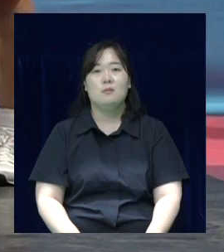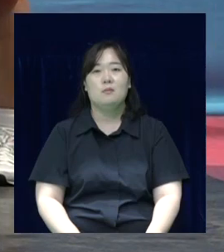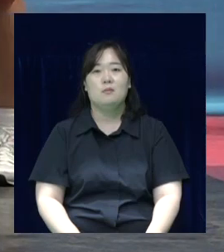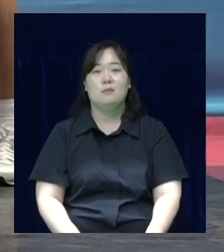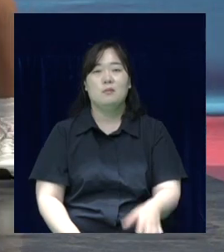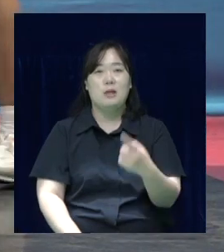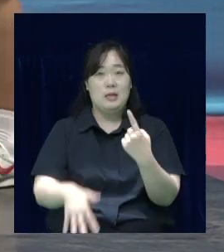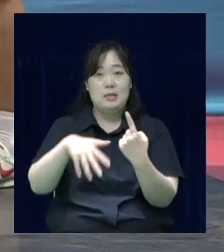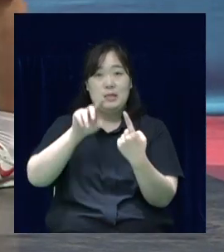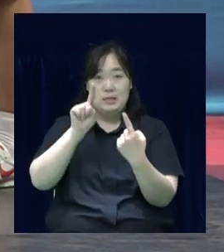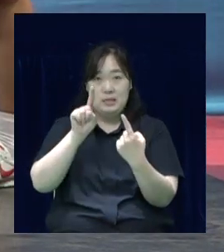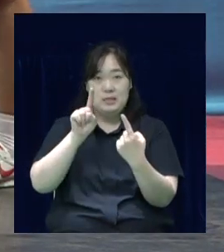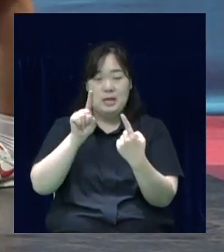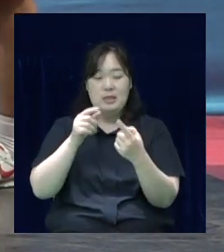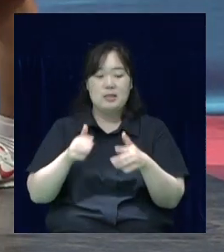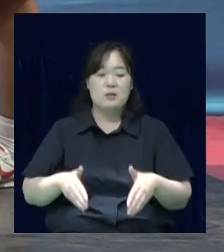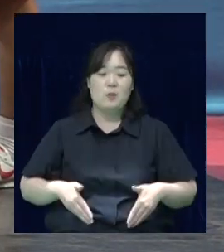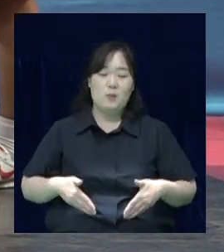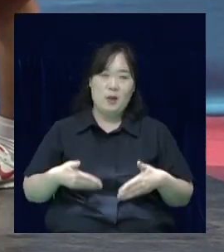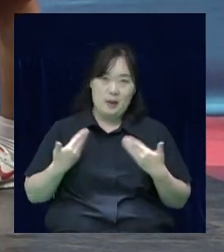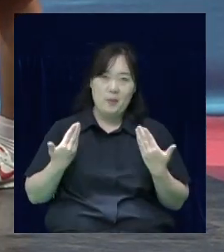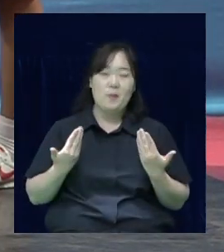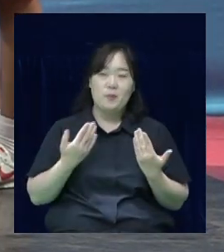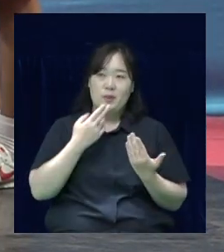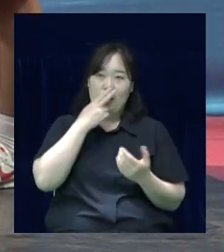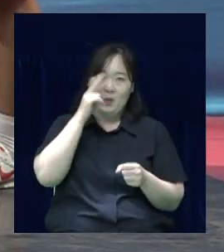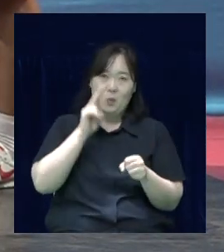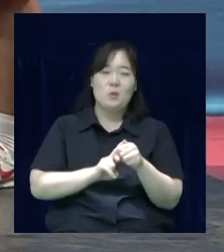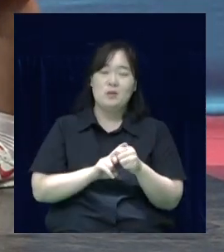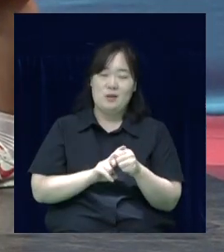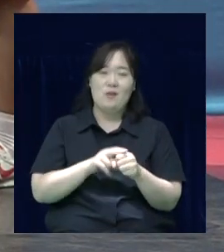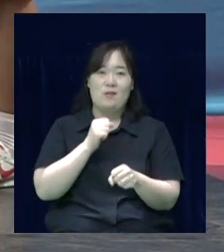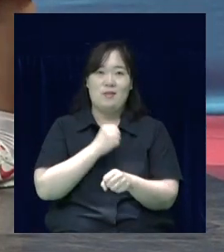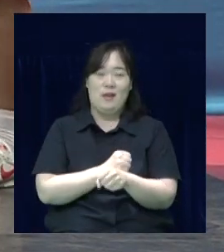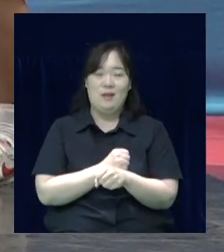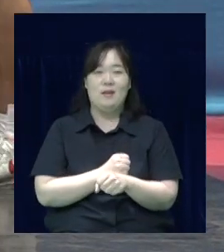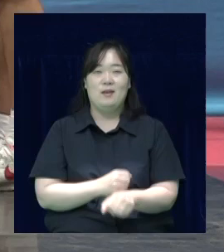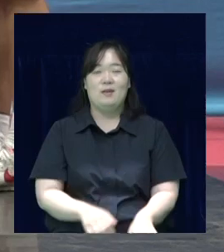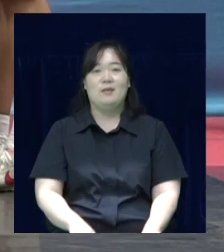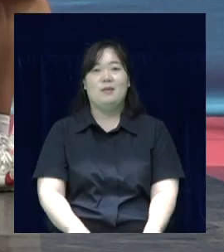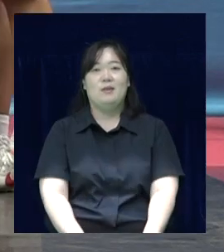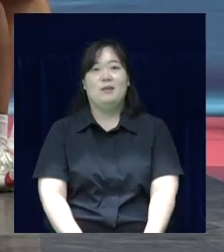일단 1차 시도를 가볍게 좀 시도하고 있는 조은호 네. 선수입니다.